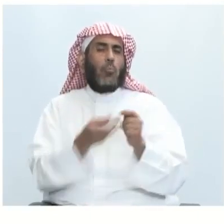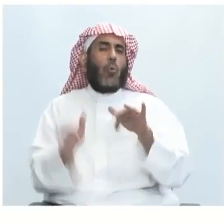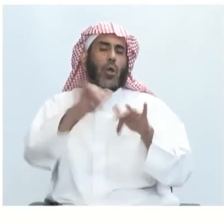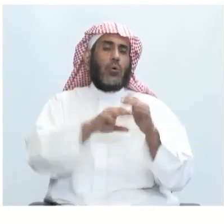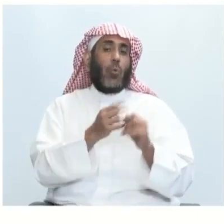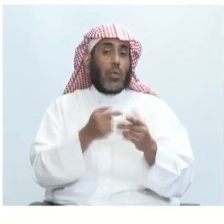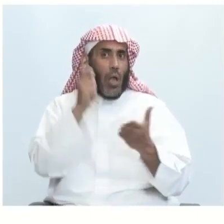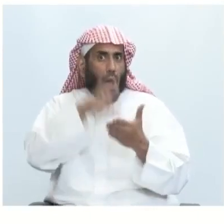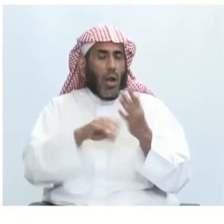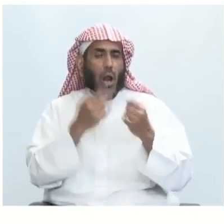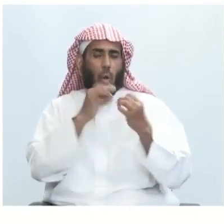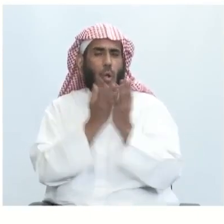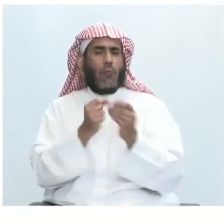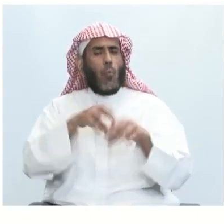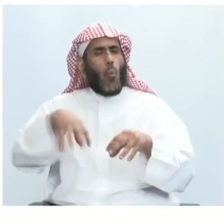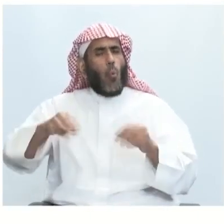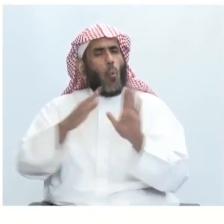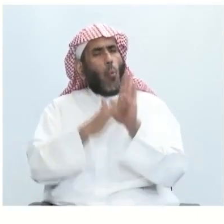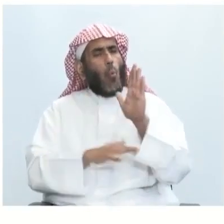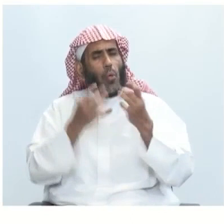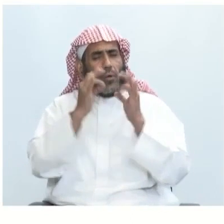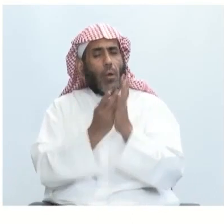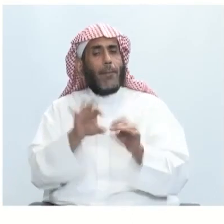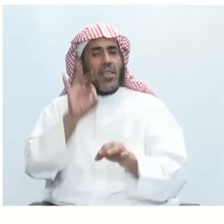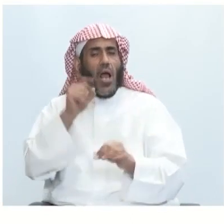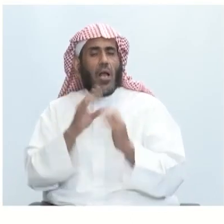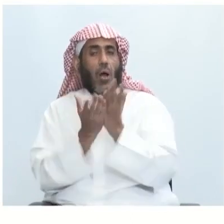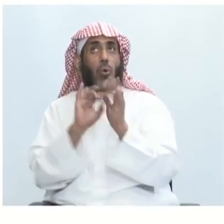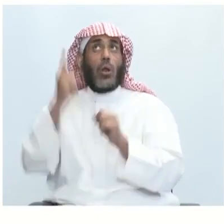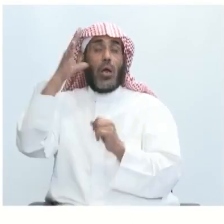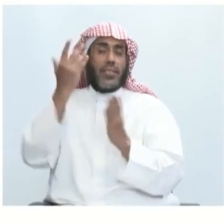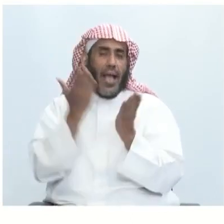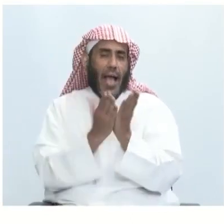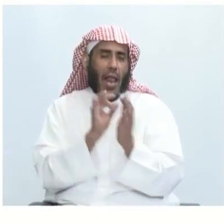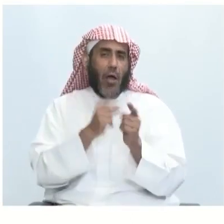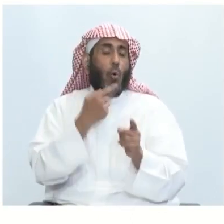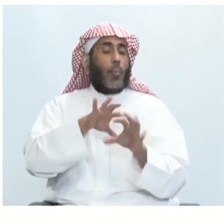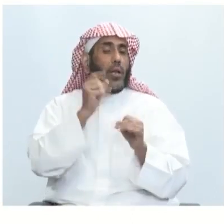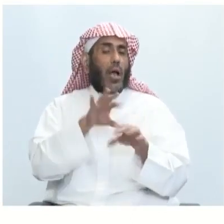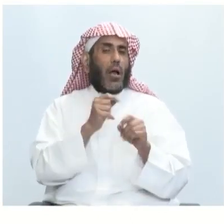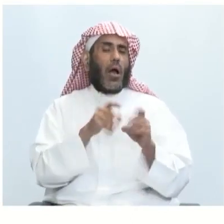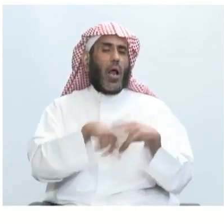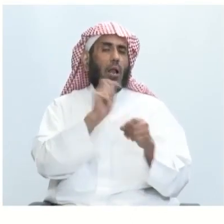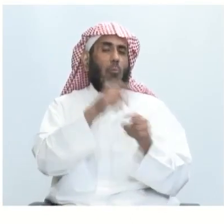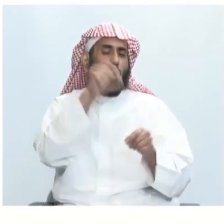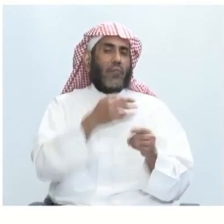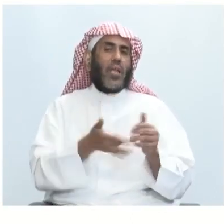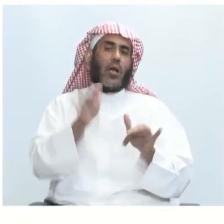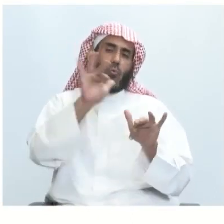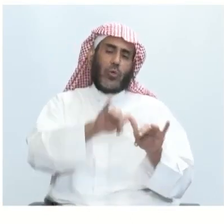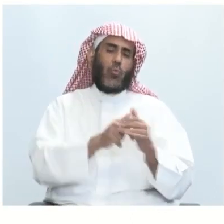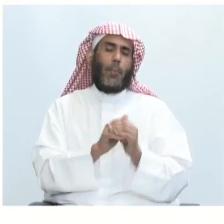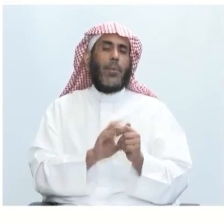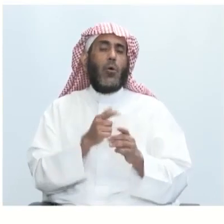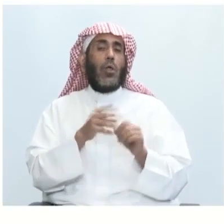وقد قرر القران ذلك في مواضع متعدده من ذلك قول الله تعالى منها خلقناكم وفيها نعيدكم